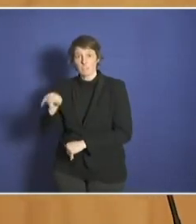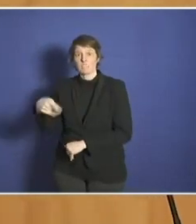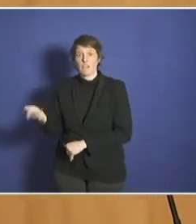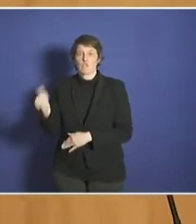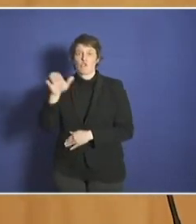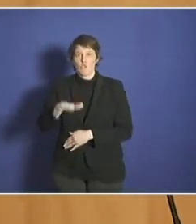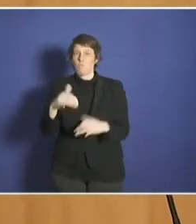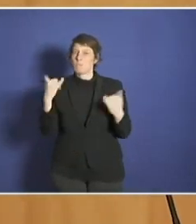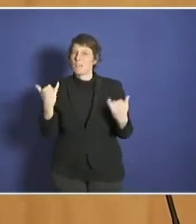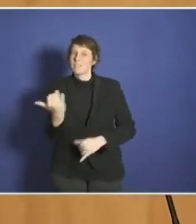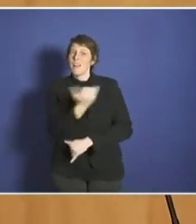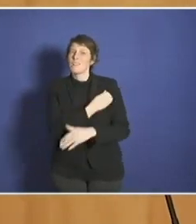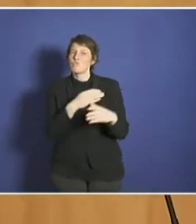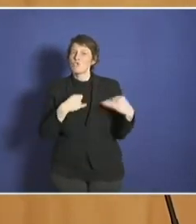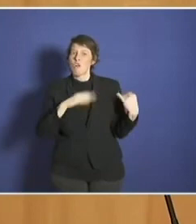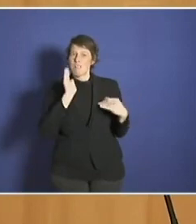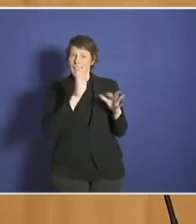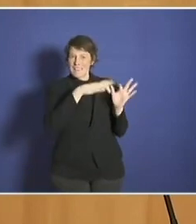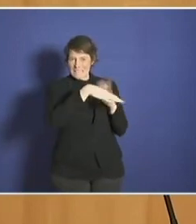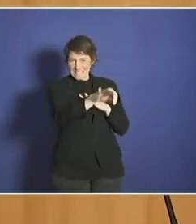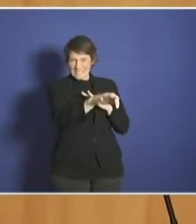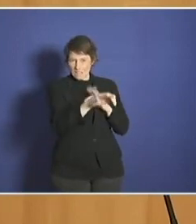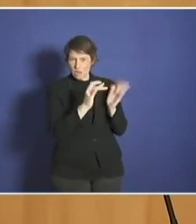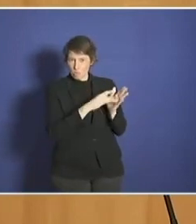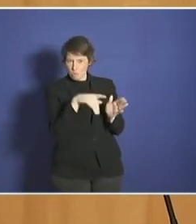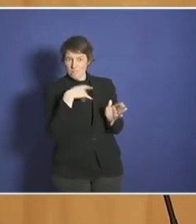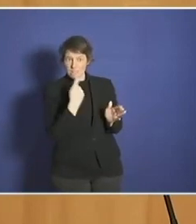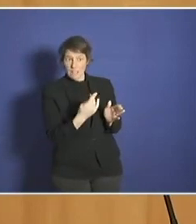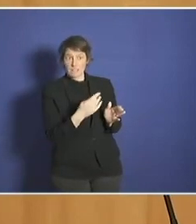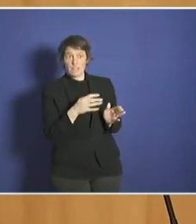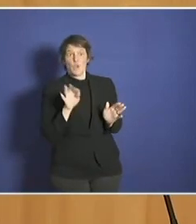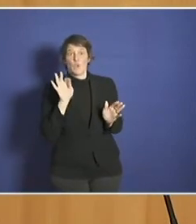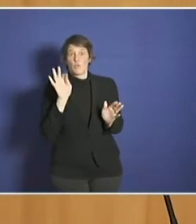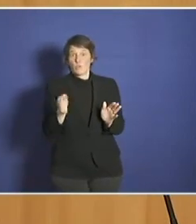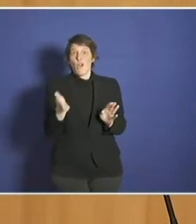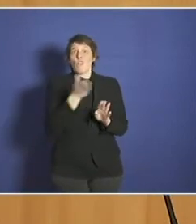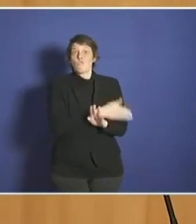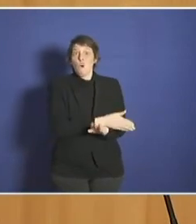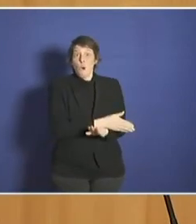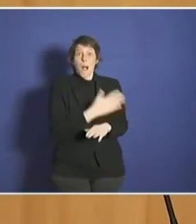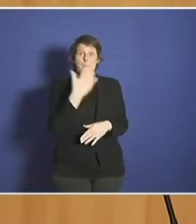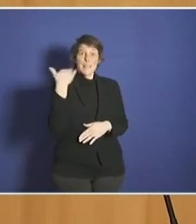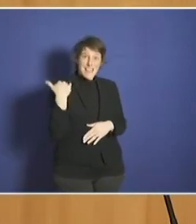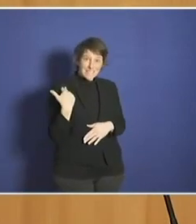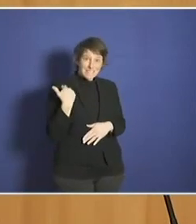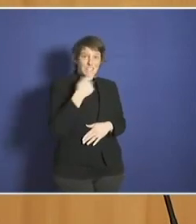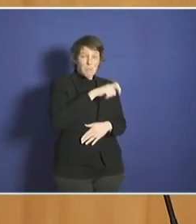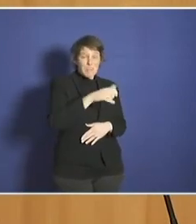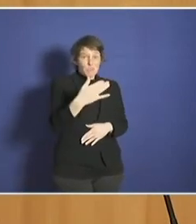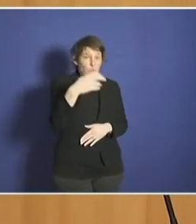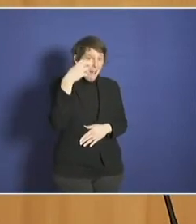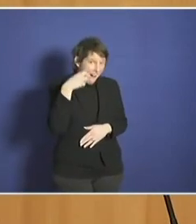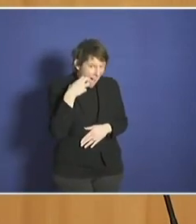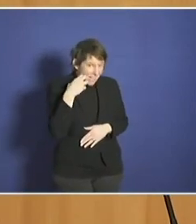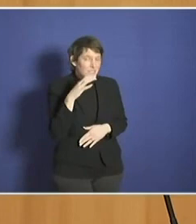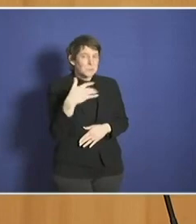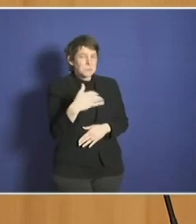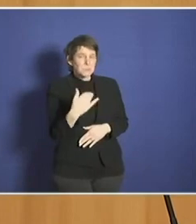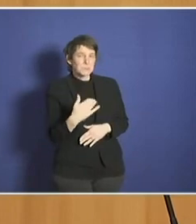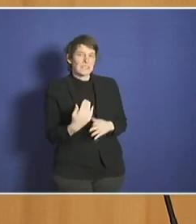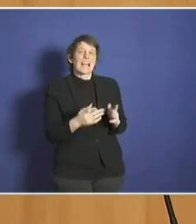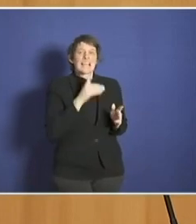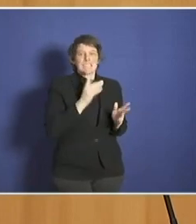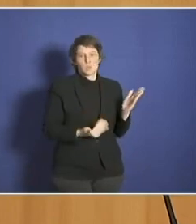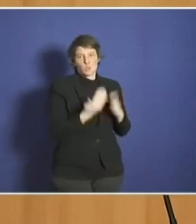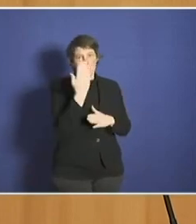jetzt geändert, weil man sagt, das ist zu gefährlich für vorbelastete ältere Menschen. Wie sieht es damit in Deutschland aus? Und die